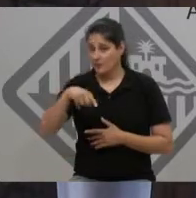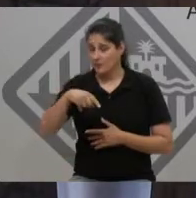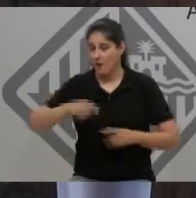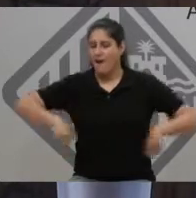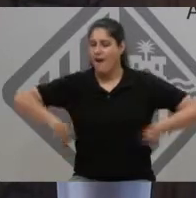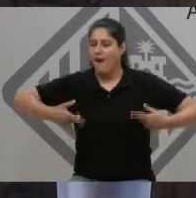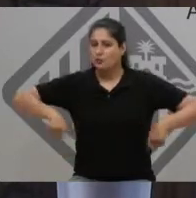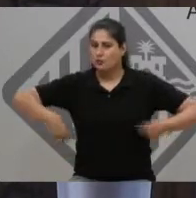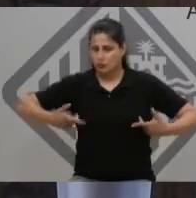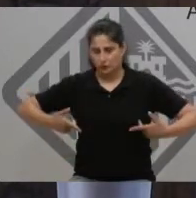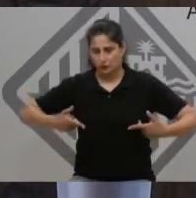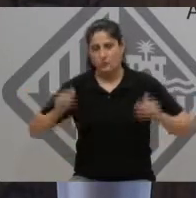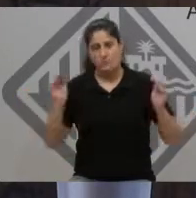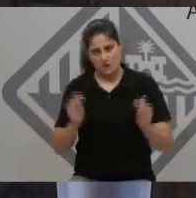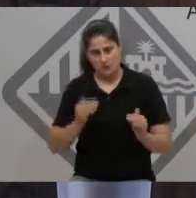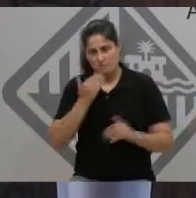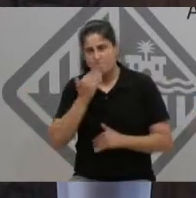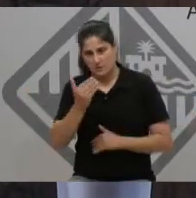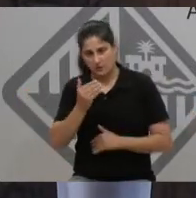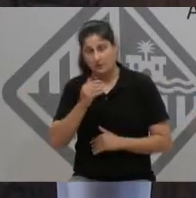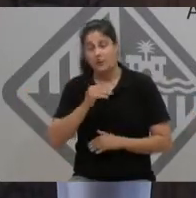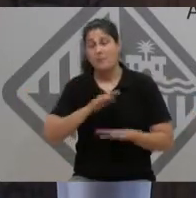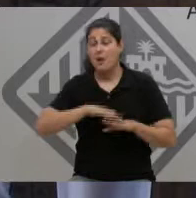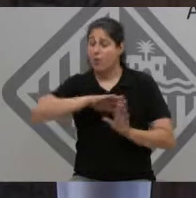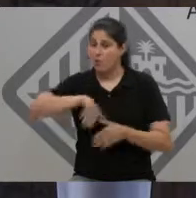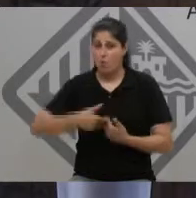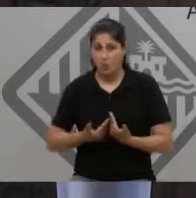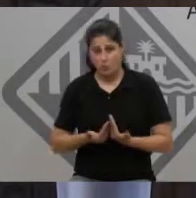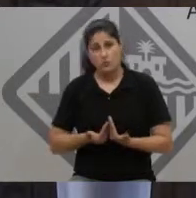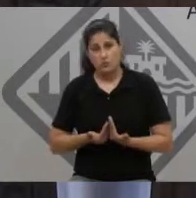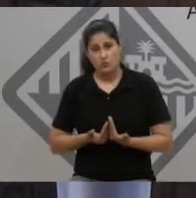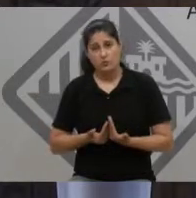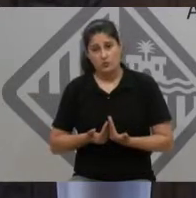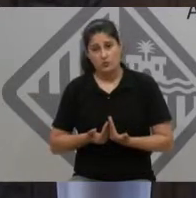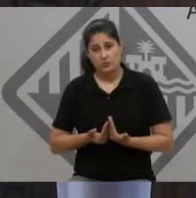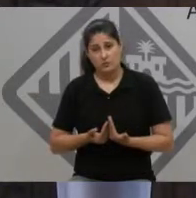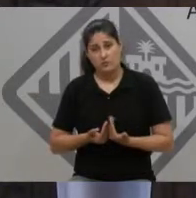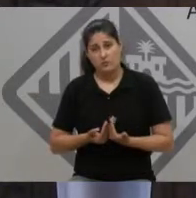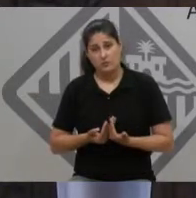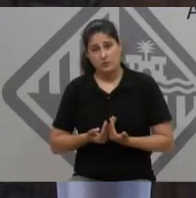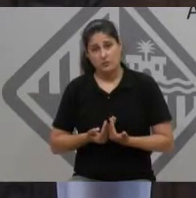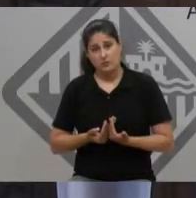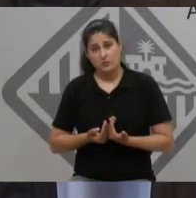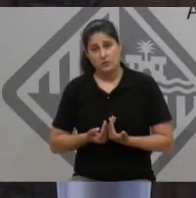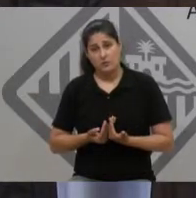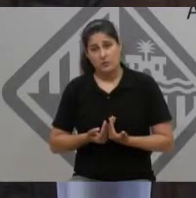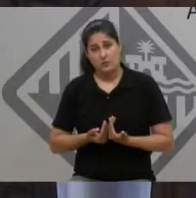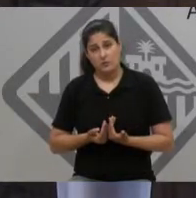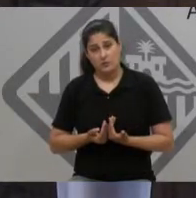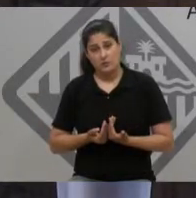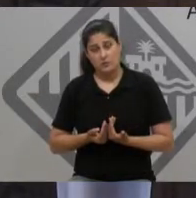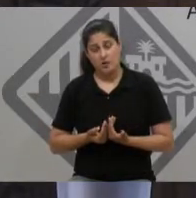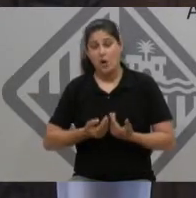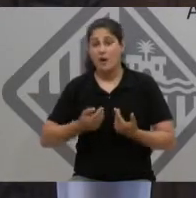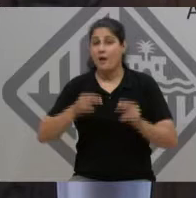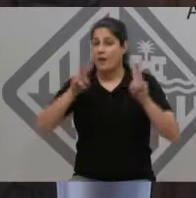costos i, per últim, també donar exemple de les possibilitats de reduir les necessitats de